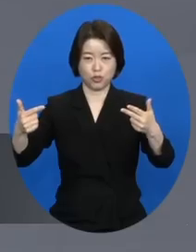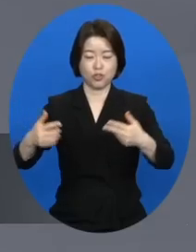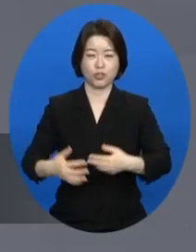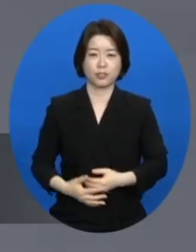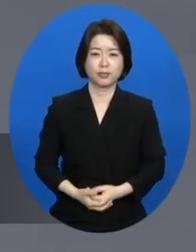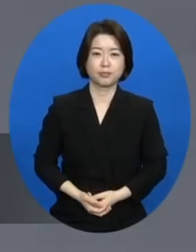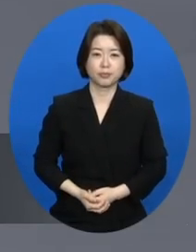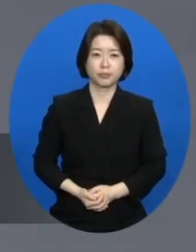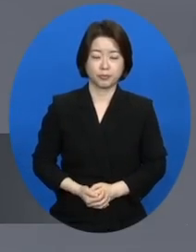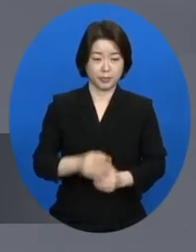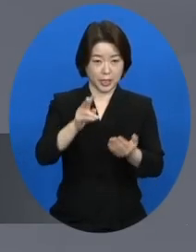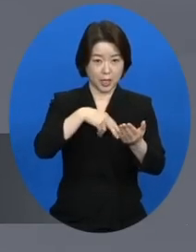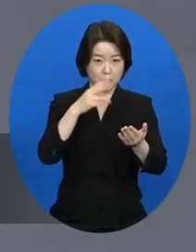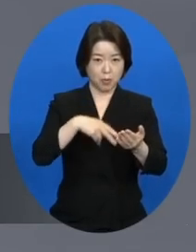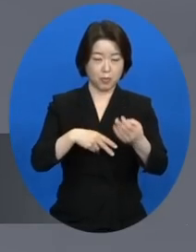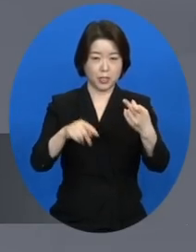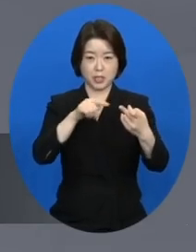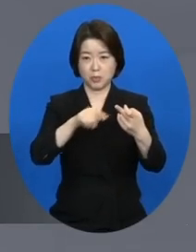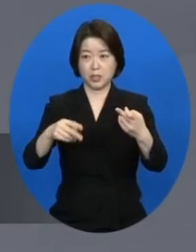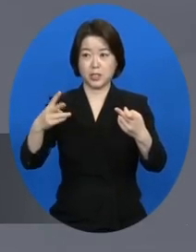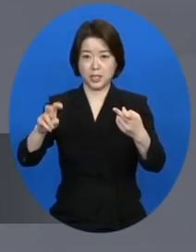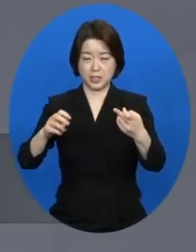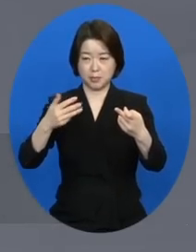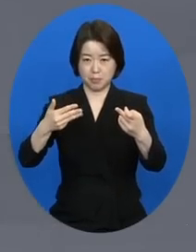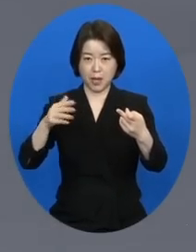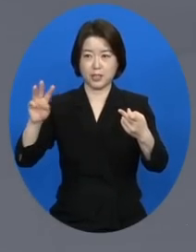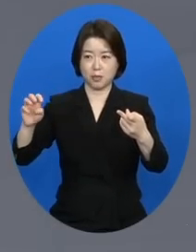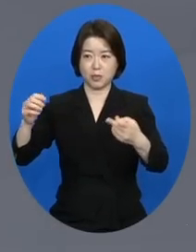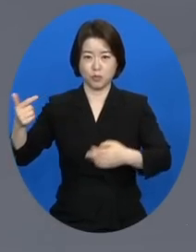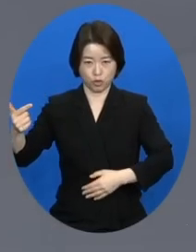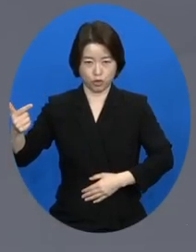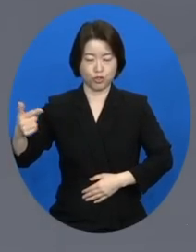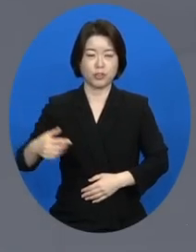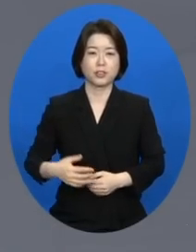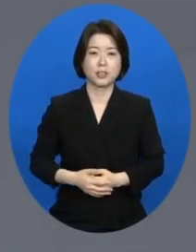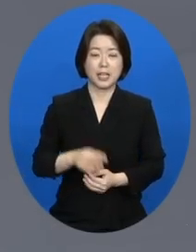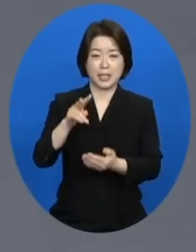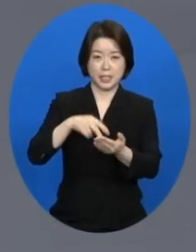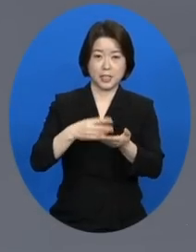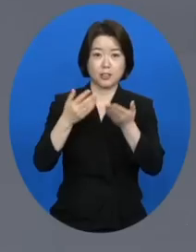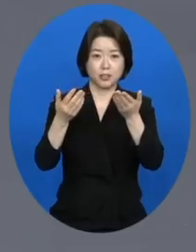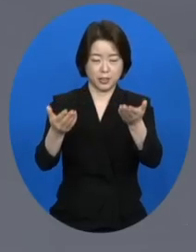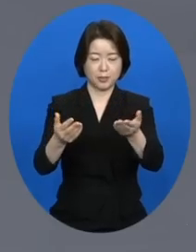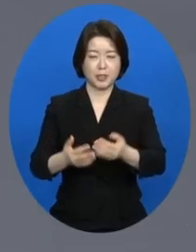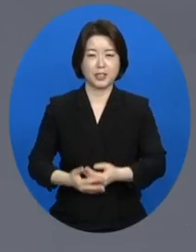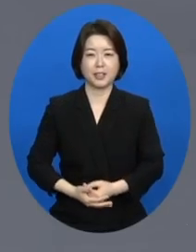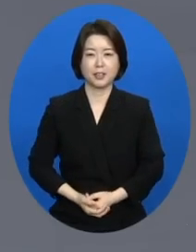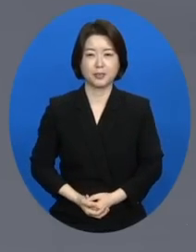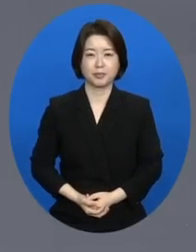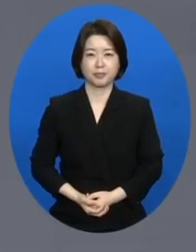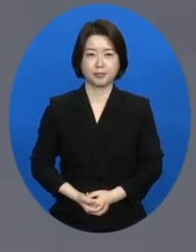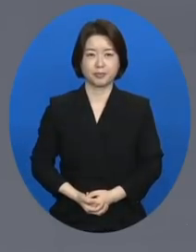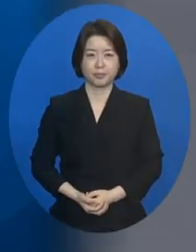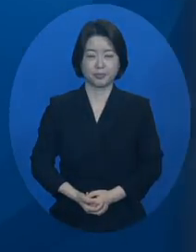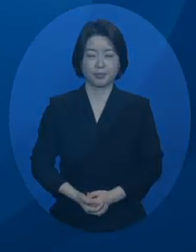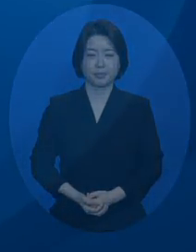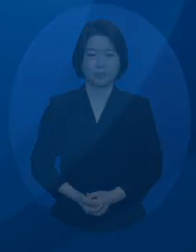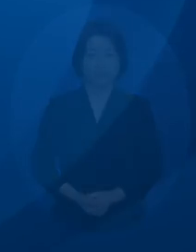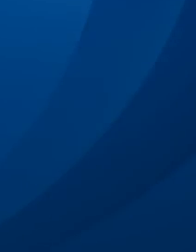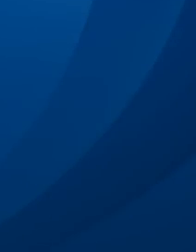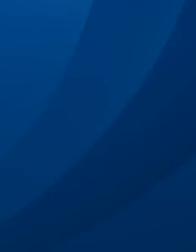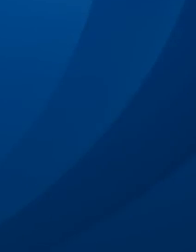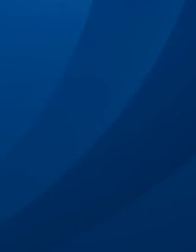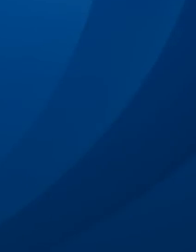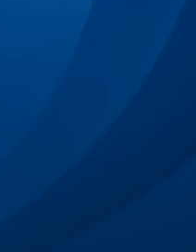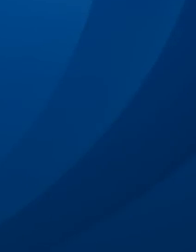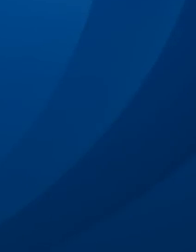36절인데요 봉독은 12절에서 28절과 36절을 봉독하도록 하겠습니다. 12절부터 제가